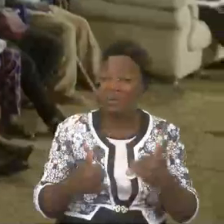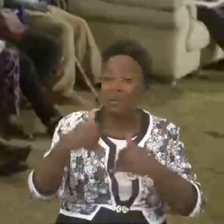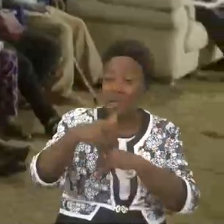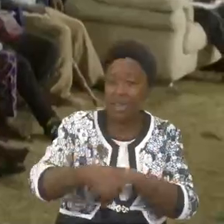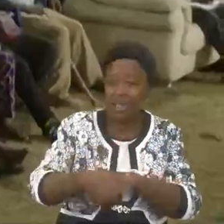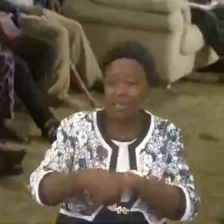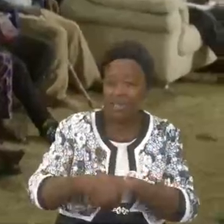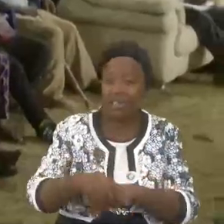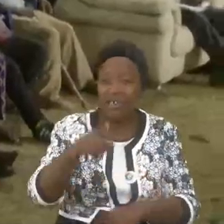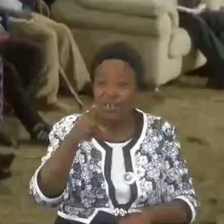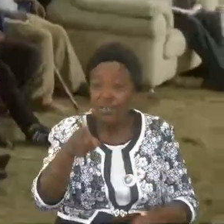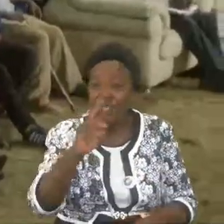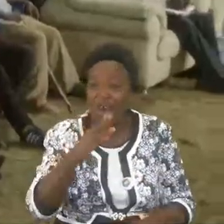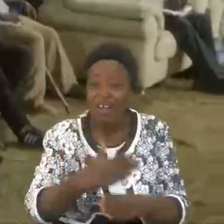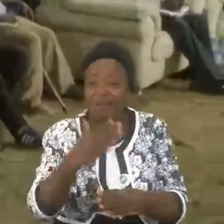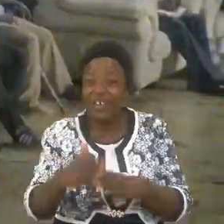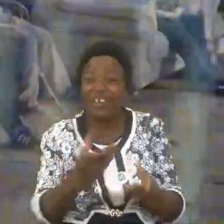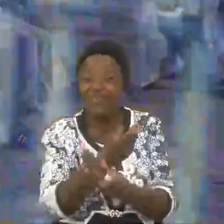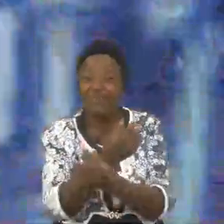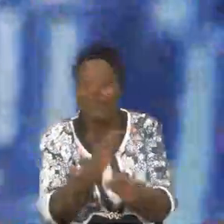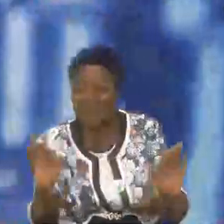soir, tu es totalement libéré.